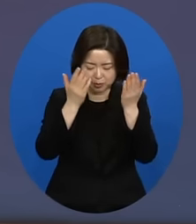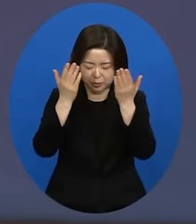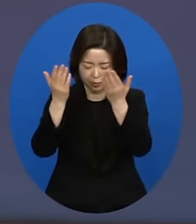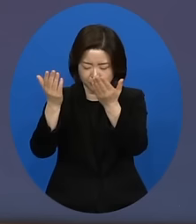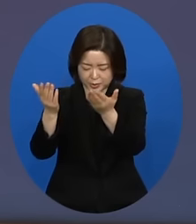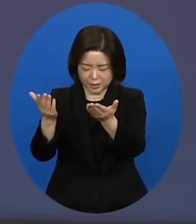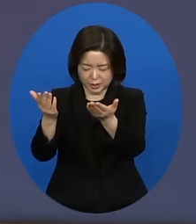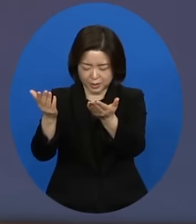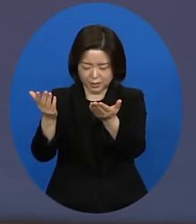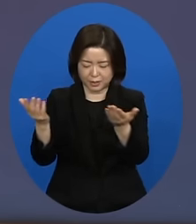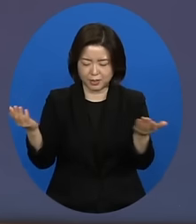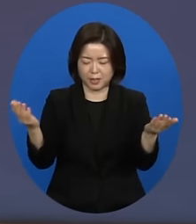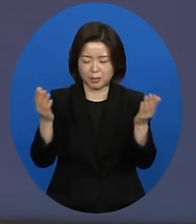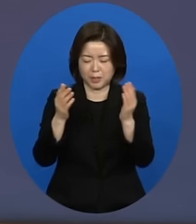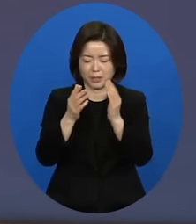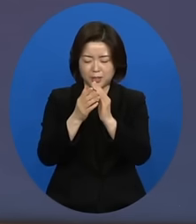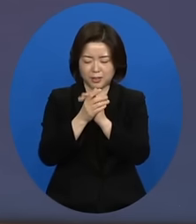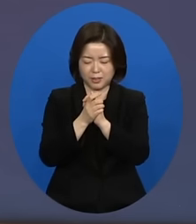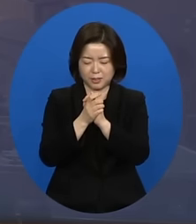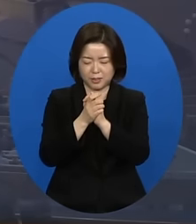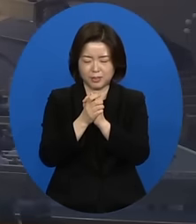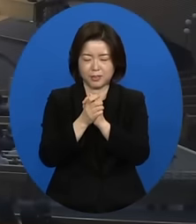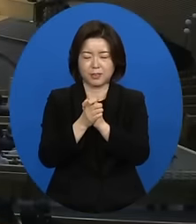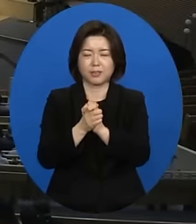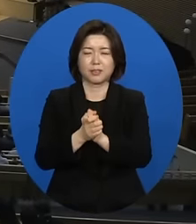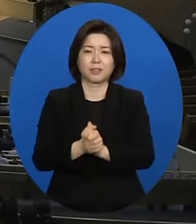기도하옵나이다. 아멘.